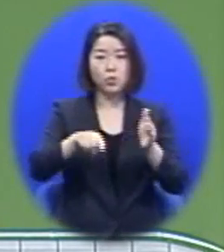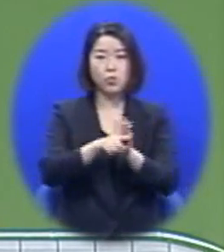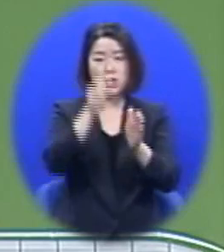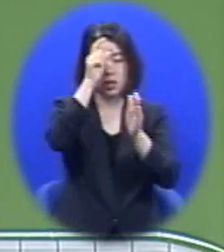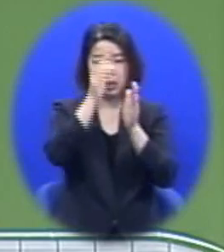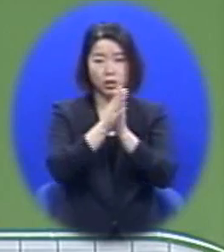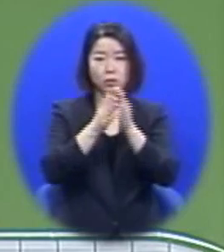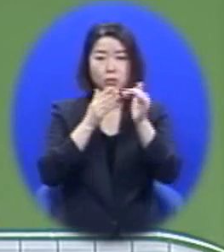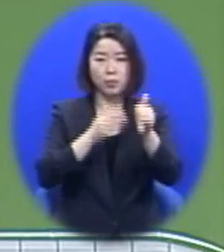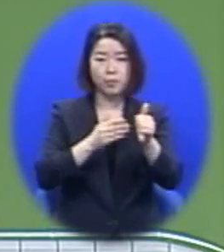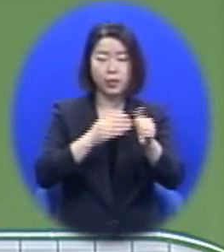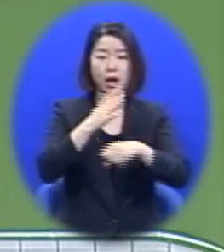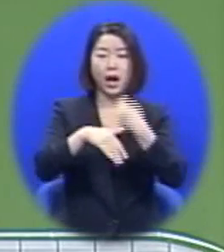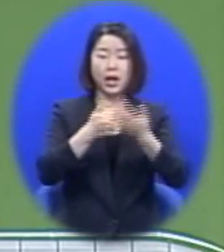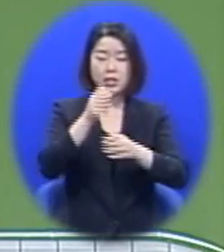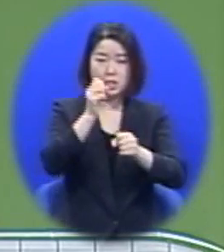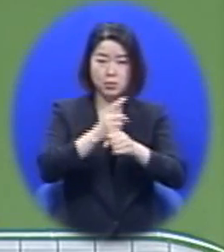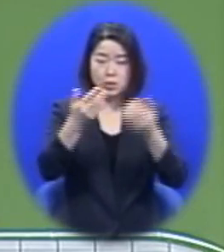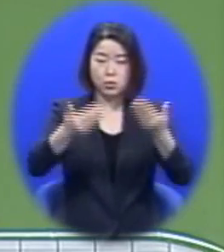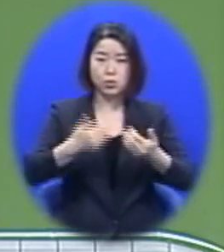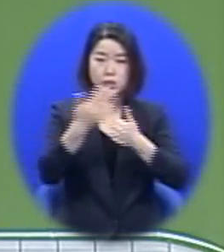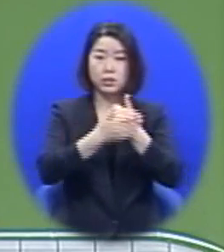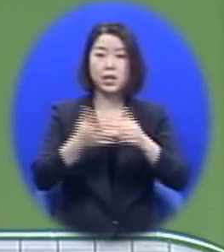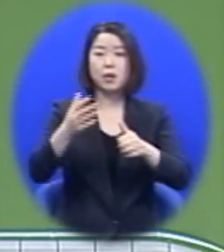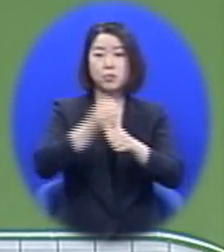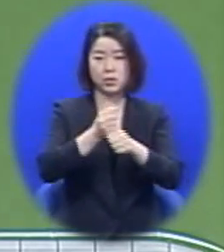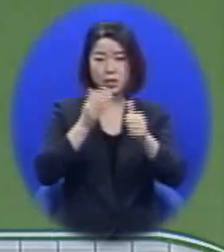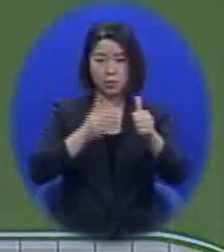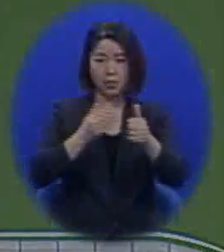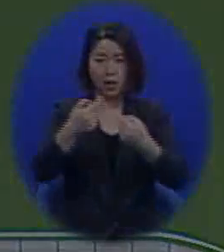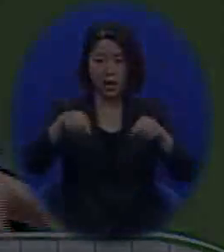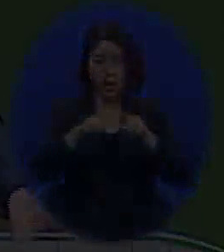하나님이 여러분에게 이미 주신 은혜를 붙잡으시기를 바랍니다. 다 같이 기도하십시다.